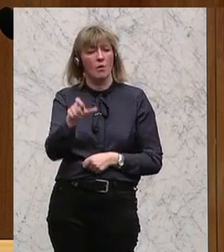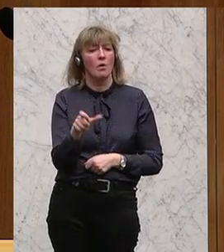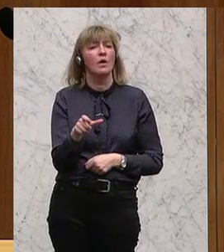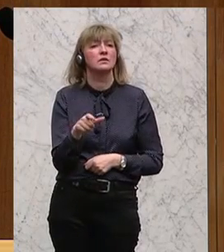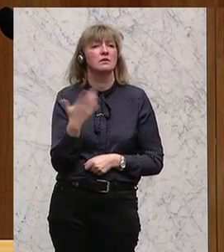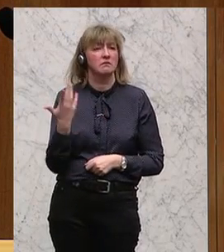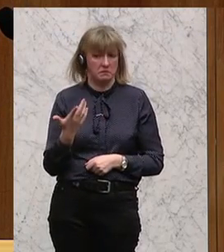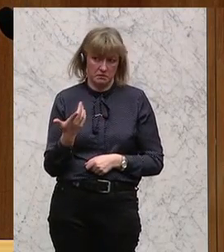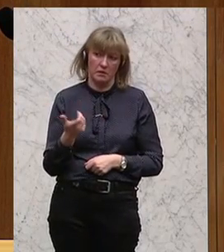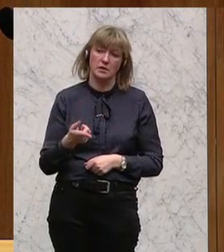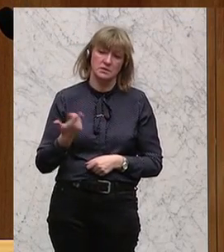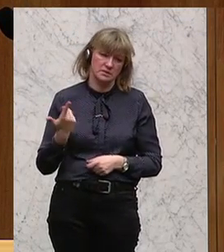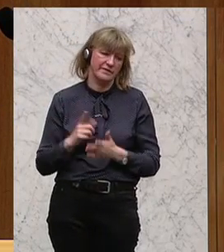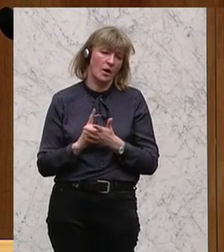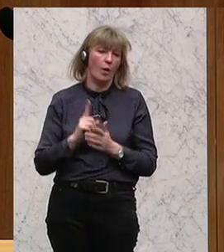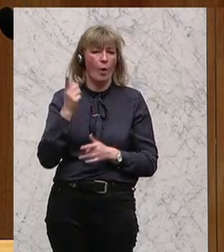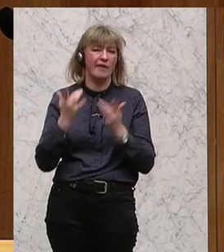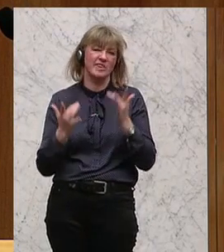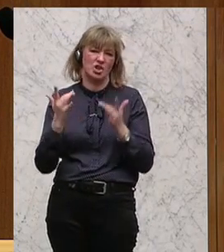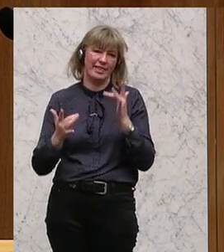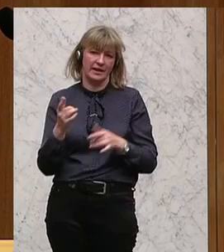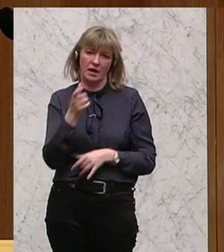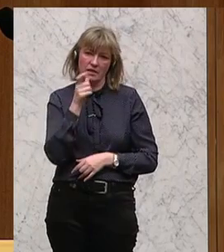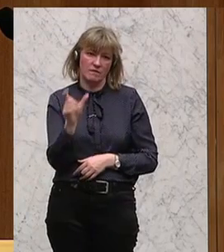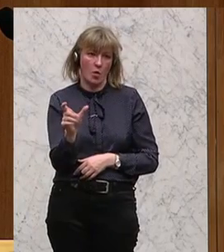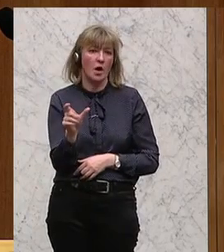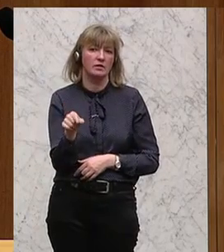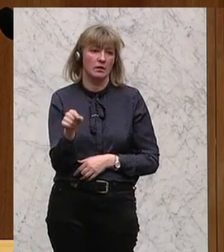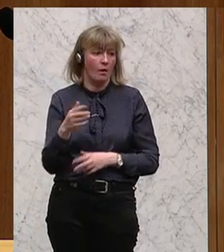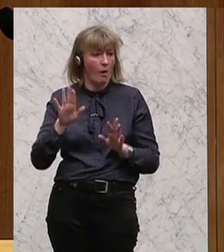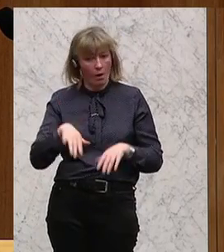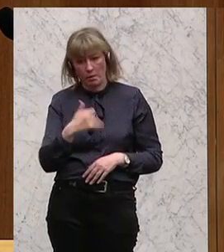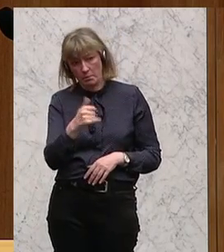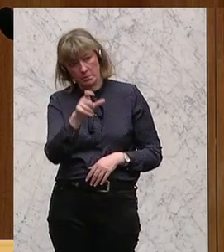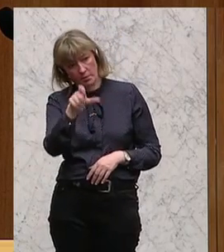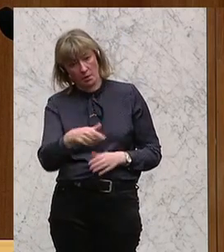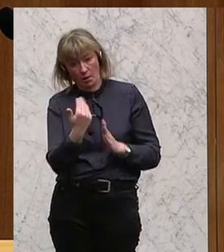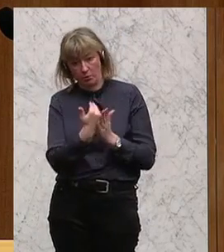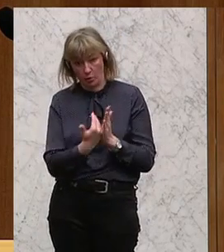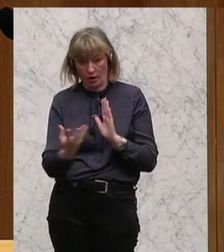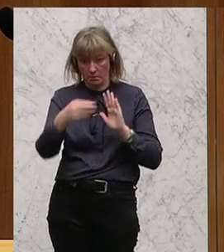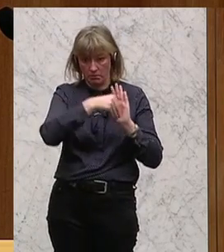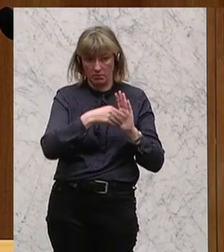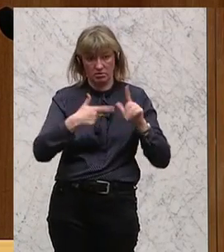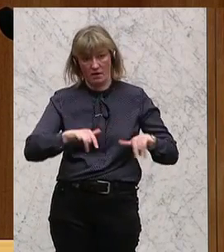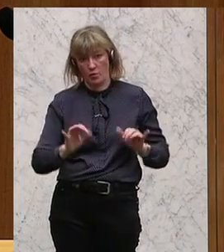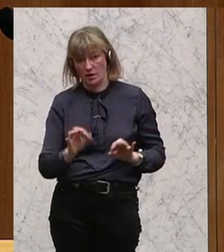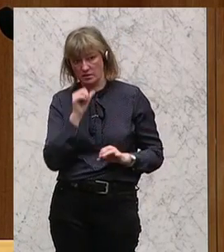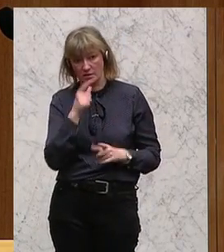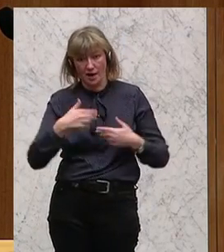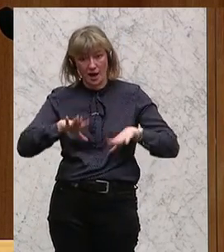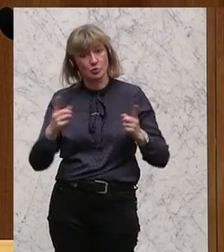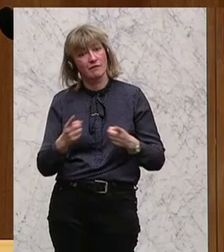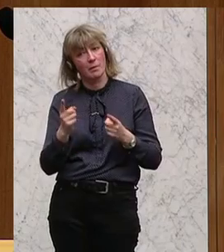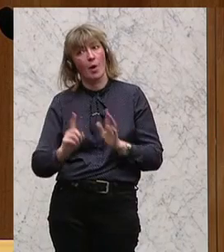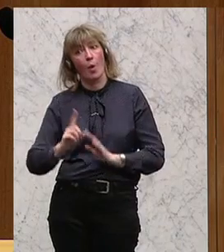dass die hohe Wahrscheinlichkeit wird jetzt zur zentralen Komponente in der Frage, ob jemand an diesem Programm teilnehmen darf. Also Asylwerber